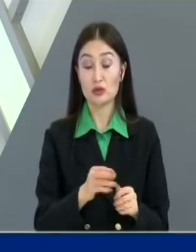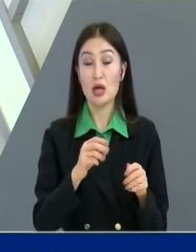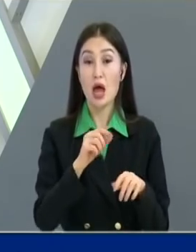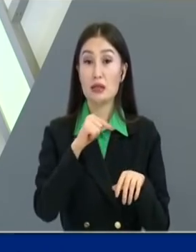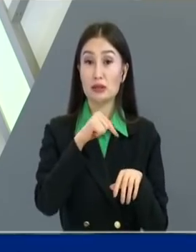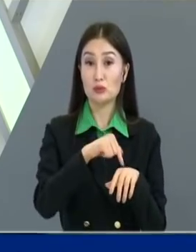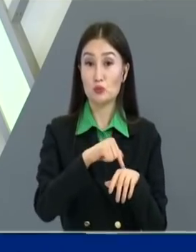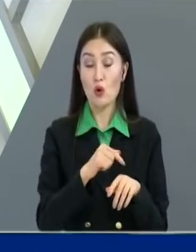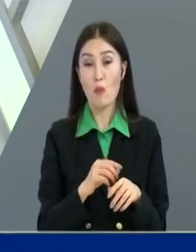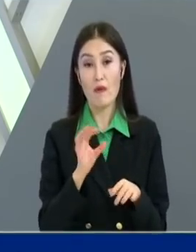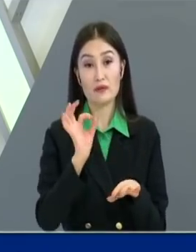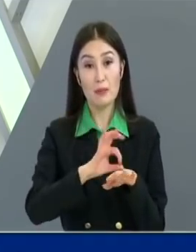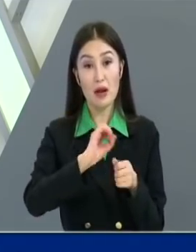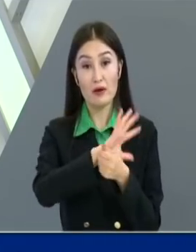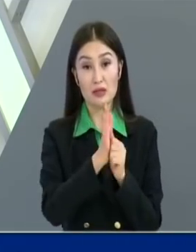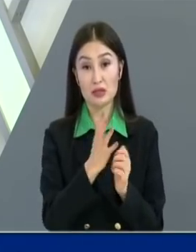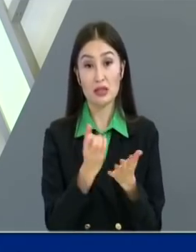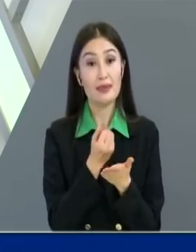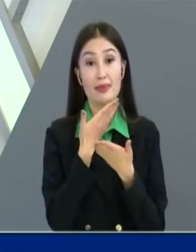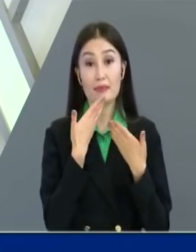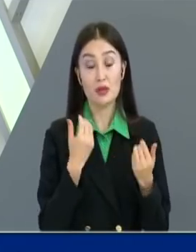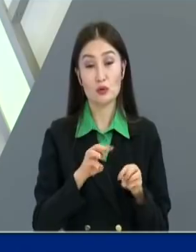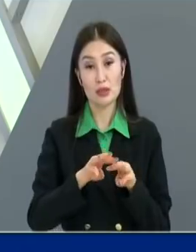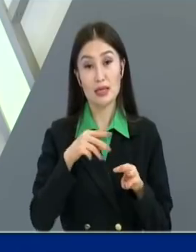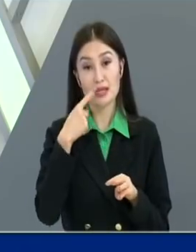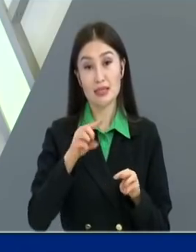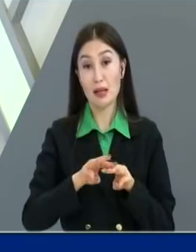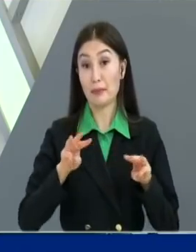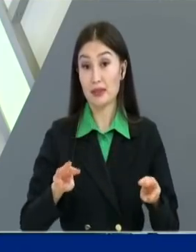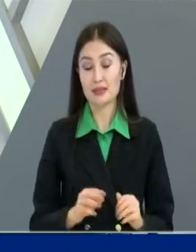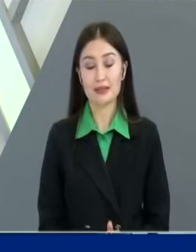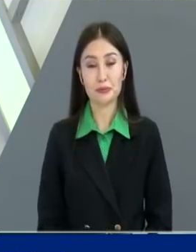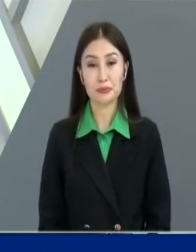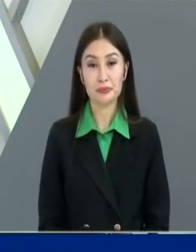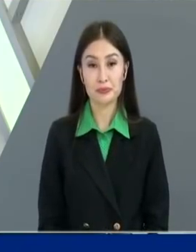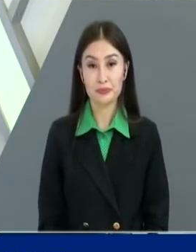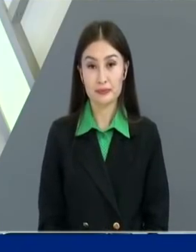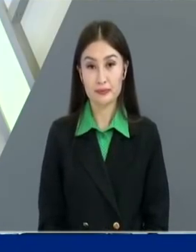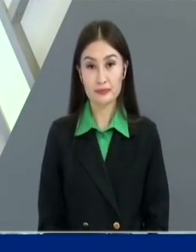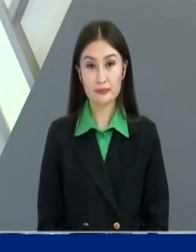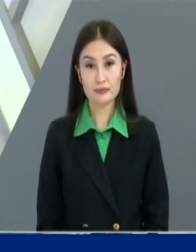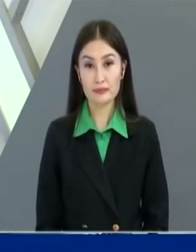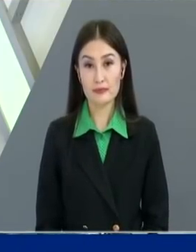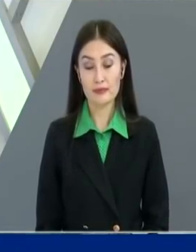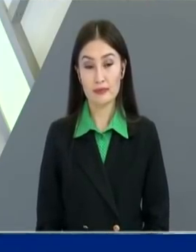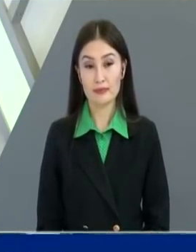Симптомов заболевания ни у кого не обнаружили, сказал министр. Дамира Базарбаева, Чингиз Чумагулов, Алатау,